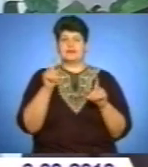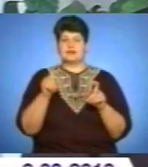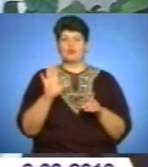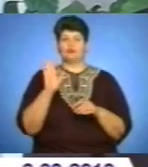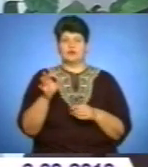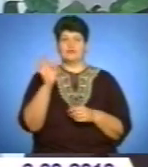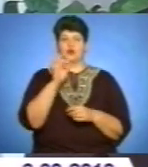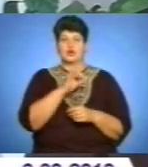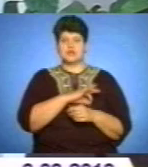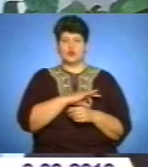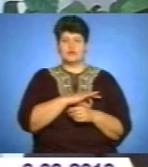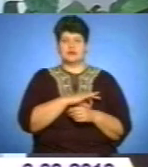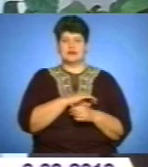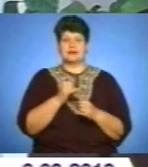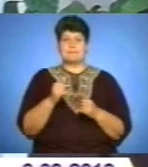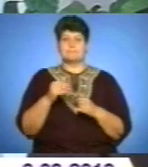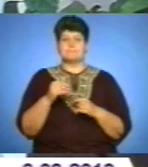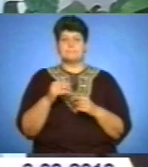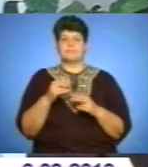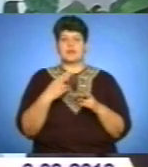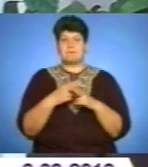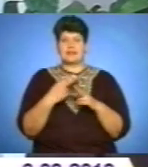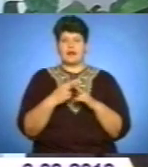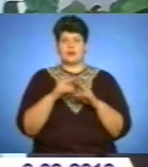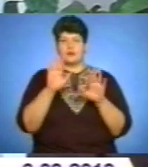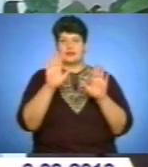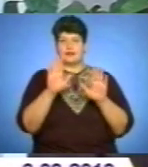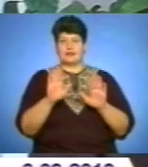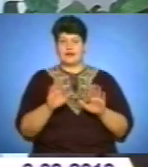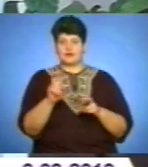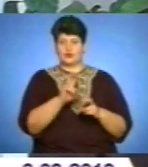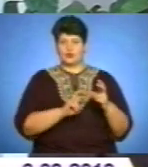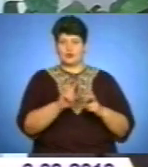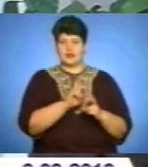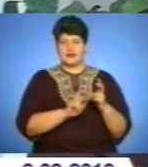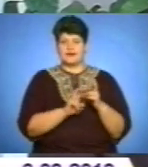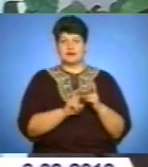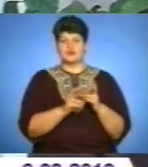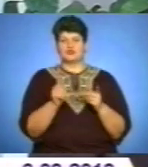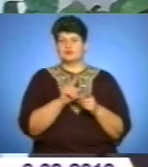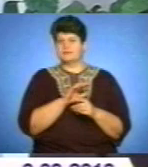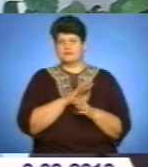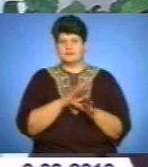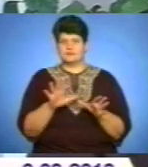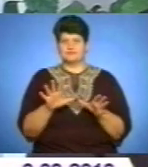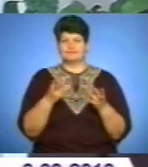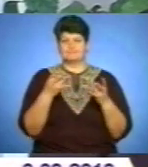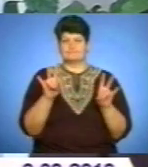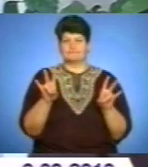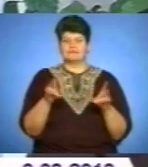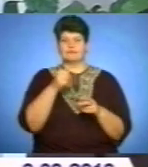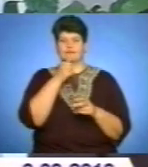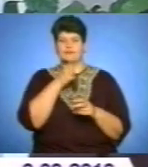використовувати, застосовувати металодетектори, тим самим зняти таку непотрібну